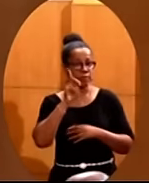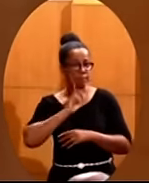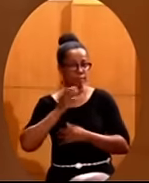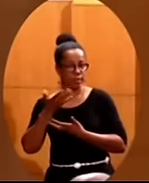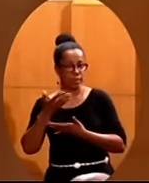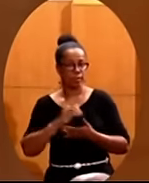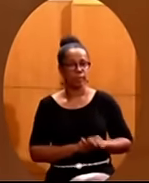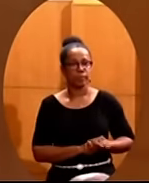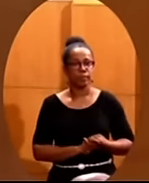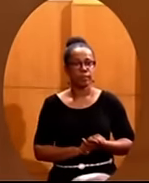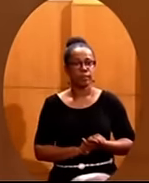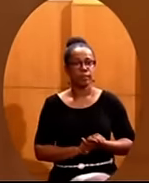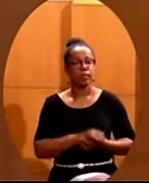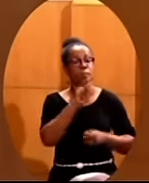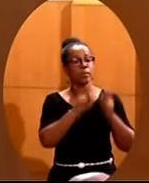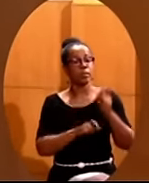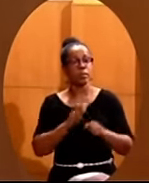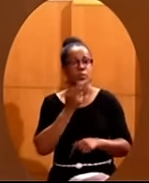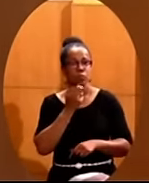Martinique chers